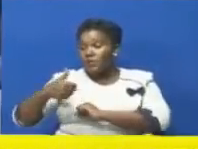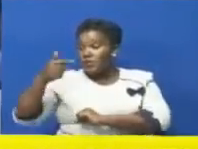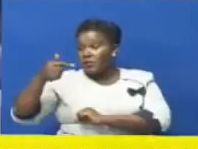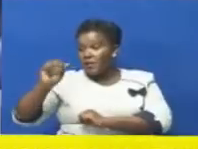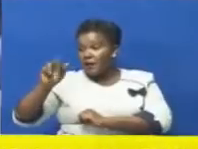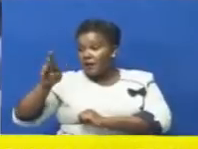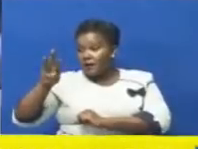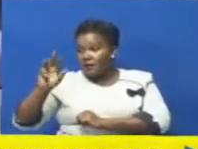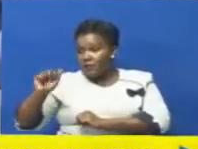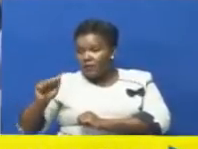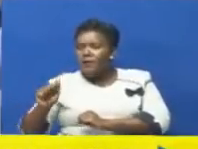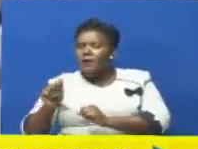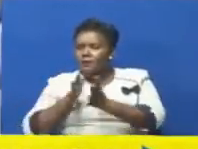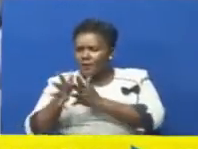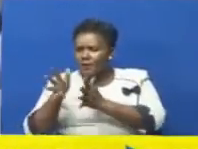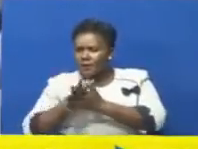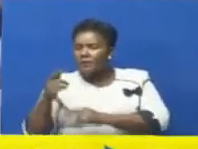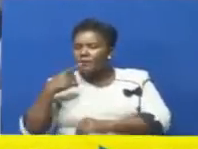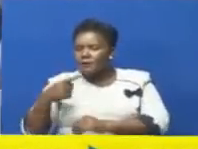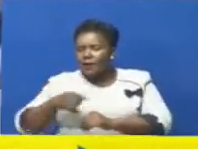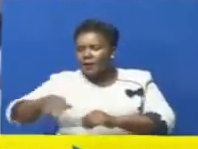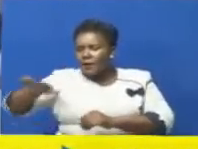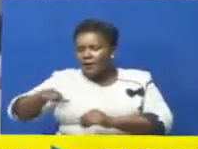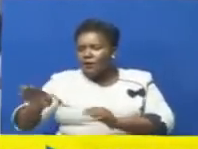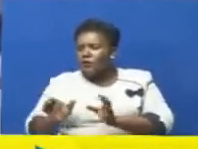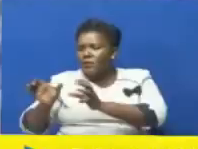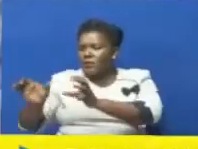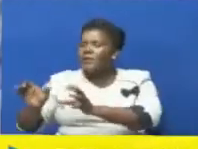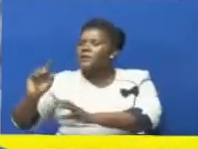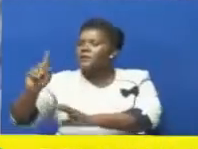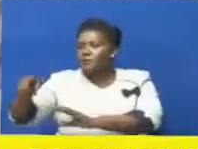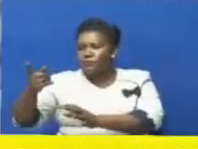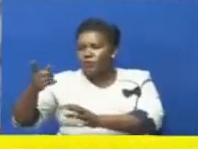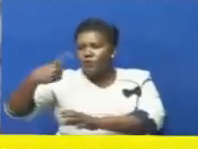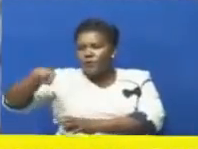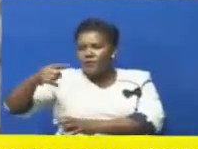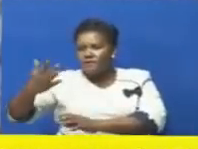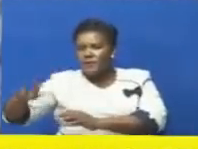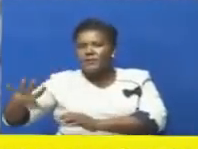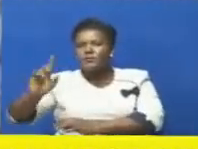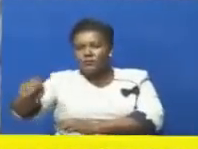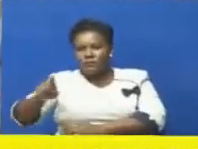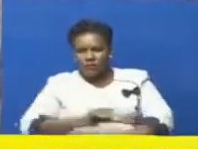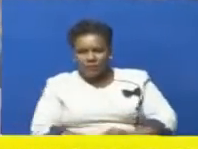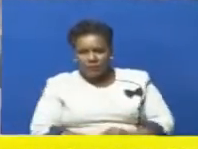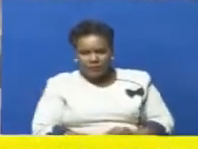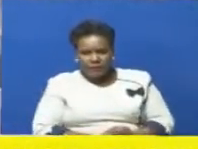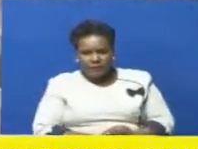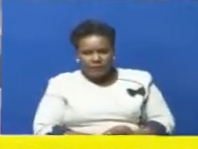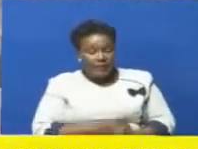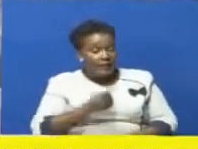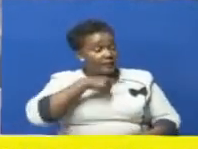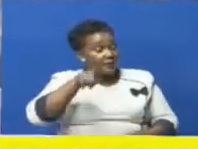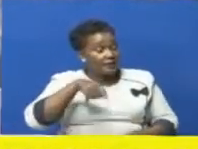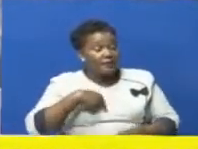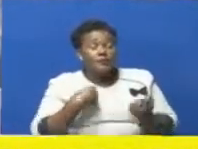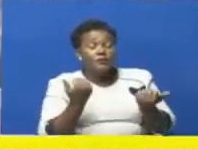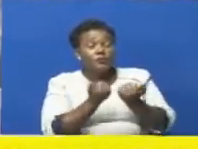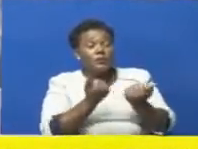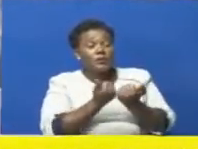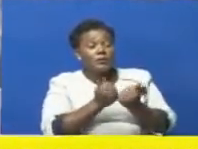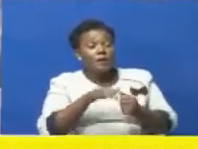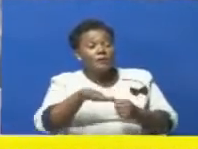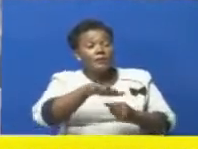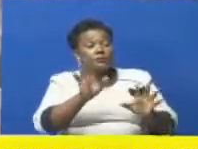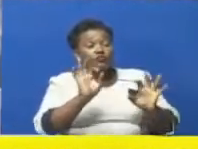ya uwepo wa eneo la uwekezaji ndani ya visiwa hivyo. Falsafa ya shirika: tutengeneze mazingira mazuri ya uwekezaji ili